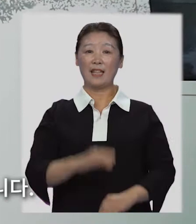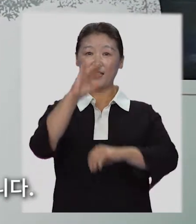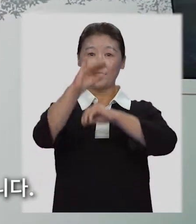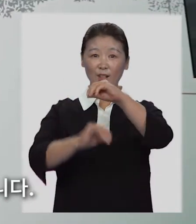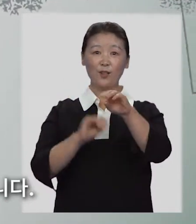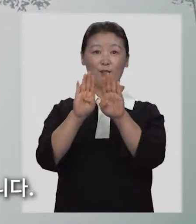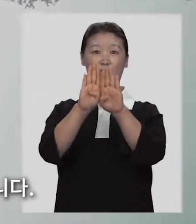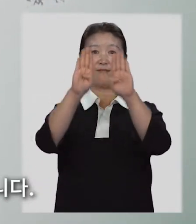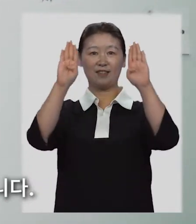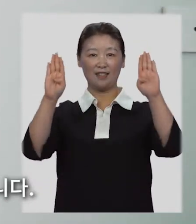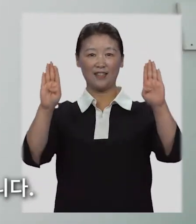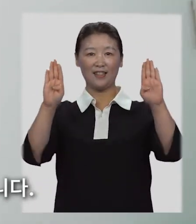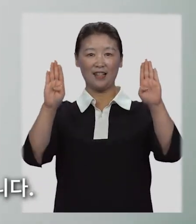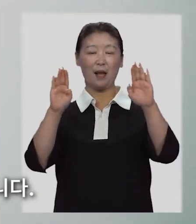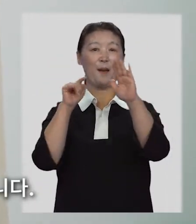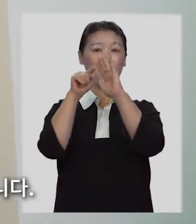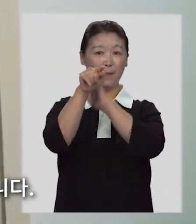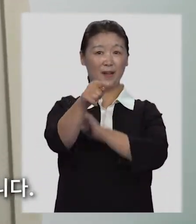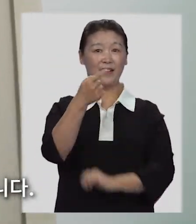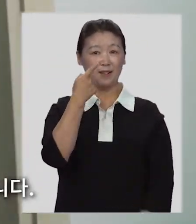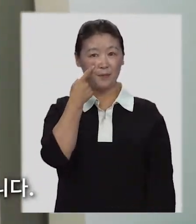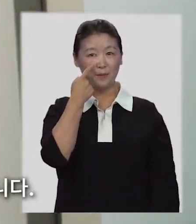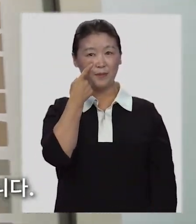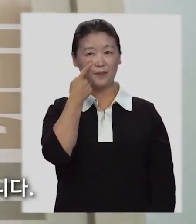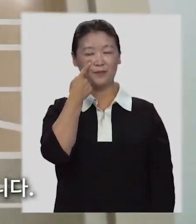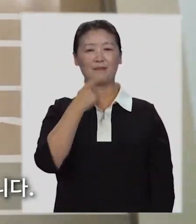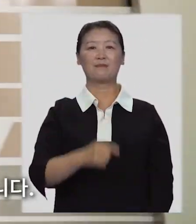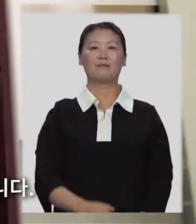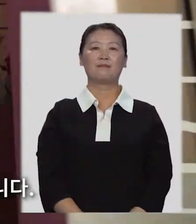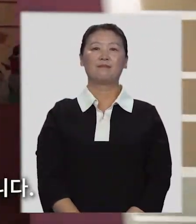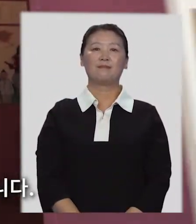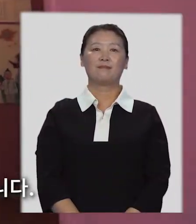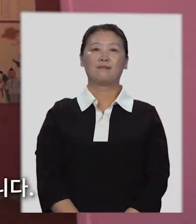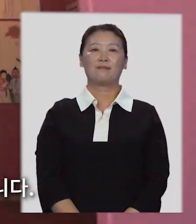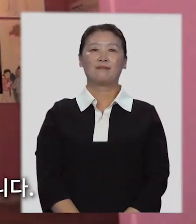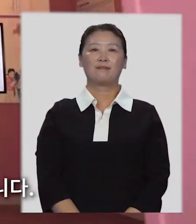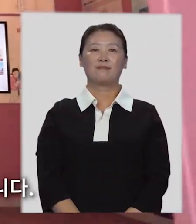이제 천년의 문을 지나 전시관으로 들어가 보도록 하겠습니다.